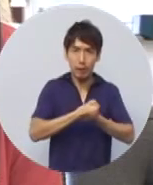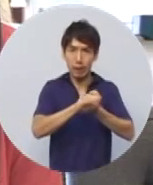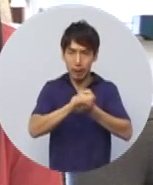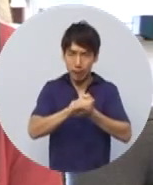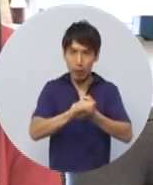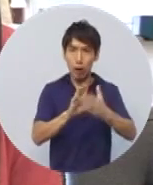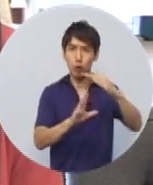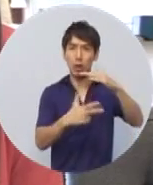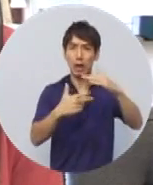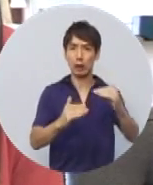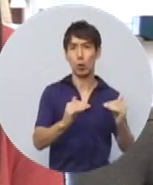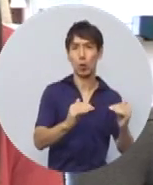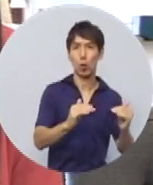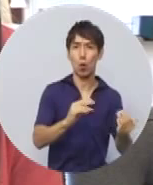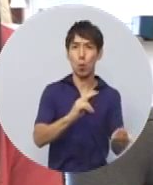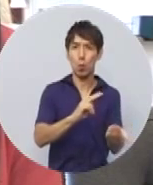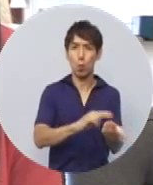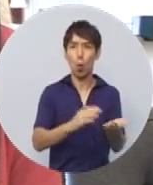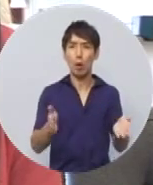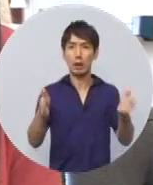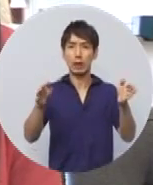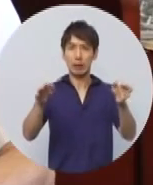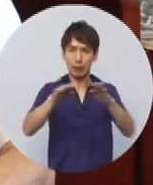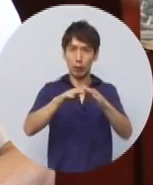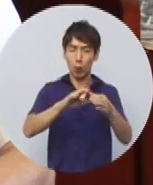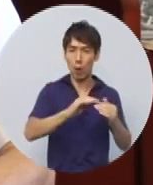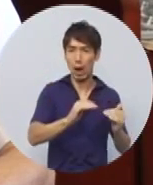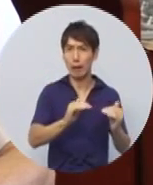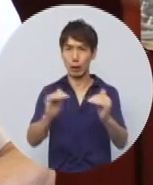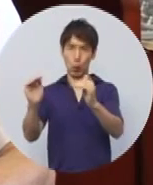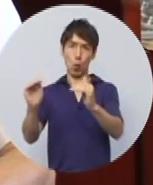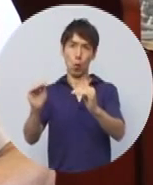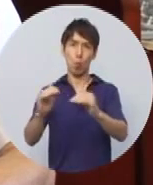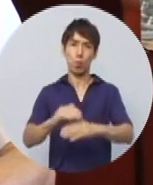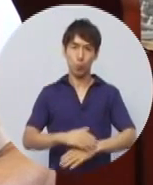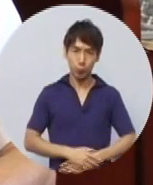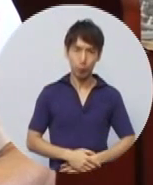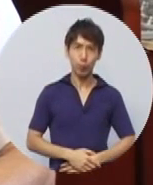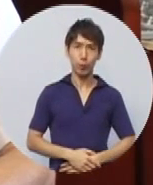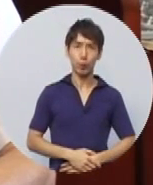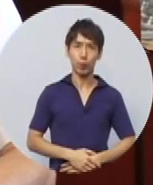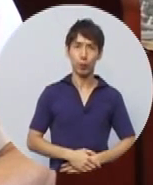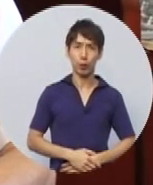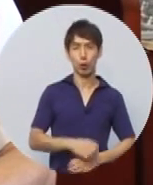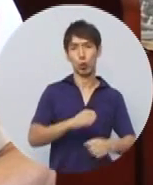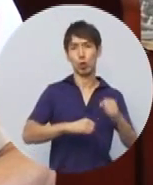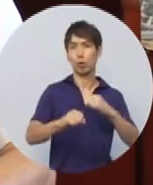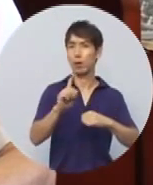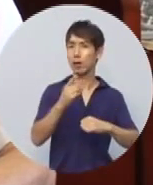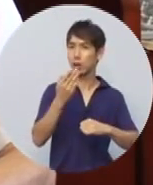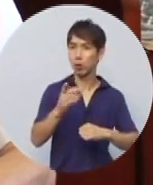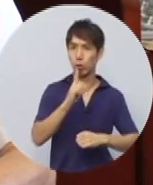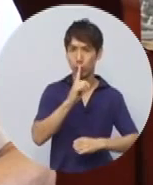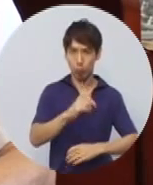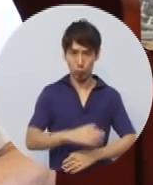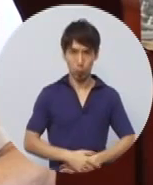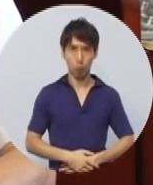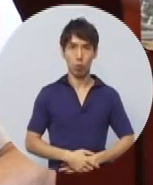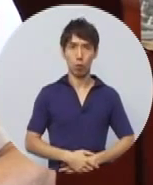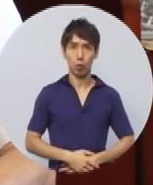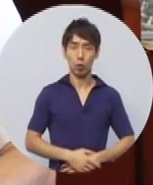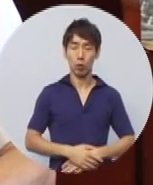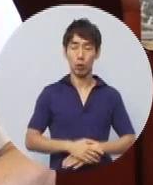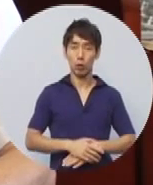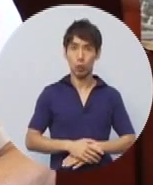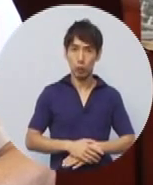という形が整えられているんじゃないかと思います。まあ、取り組みということで今一番大きいのは、やはりこの今言いました41